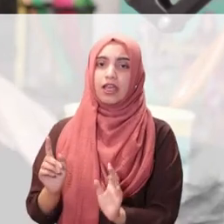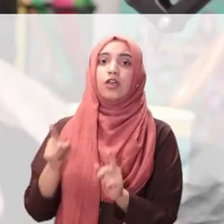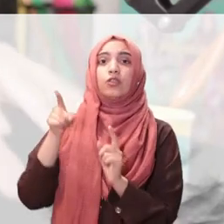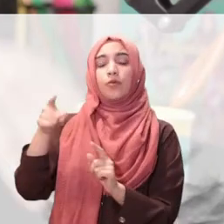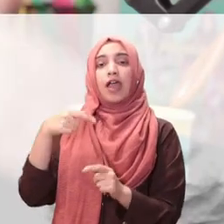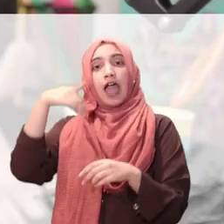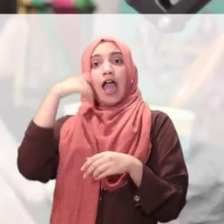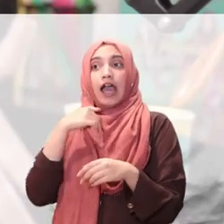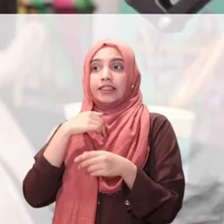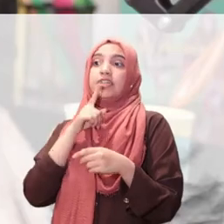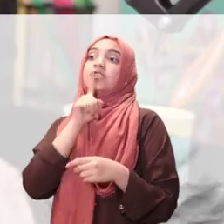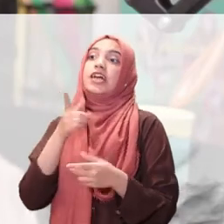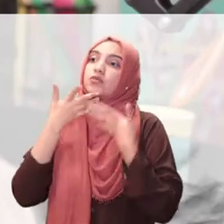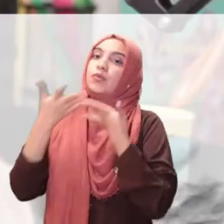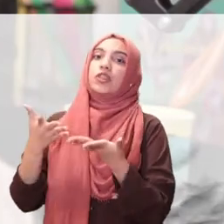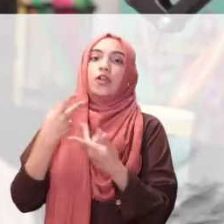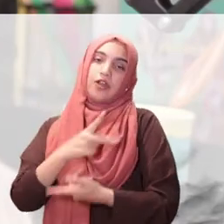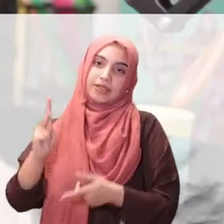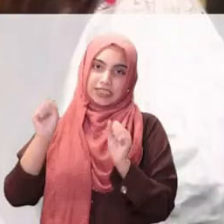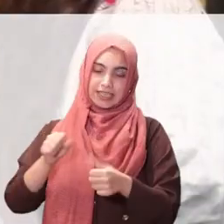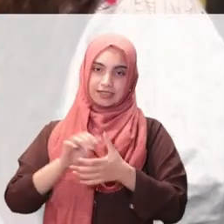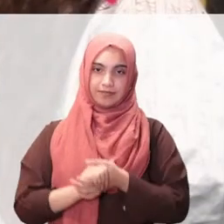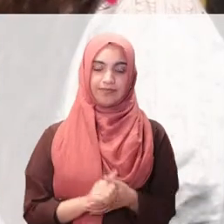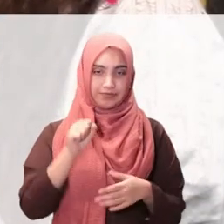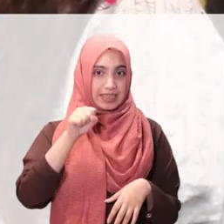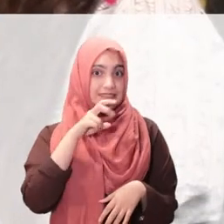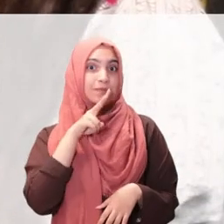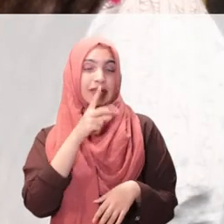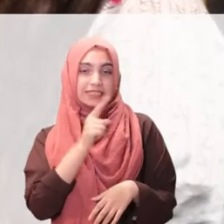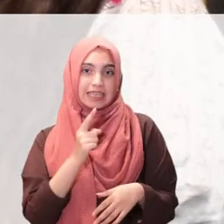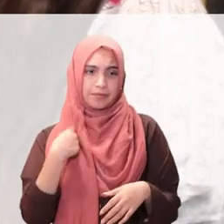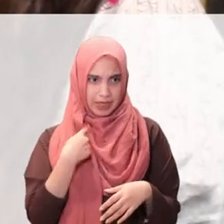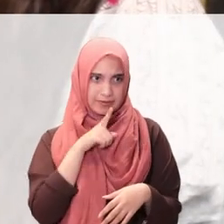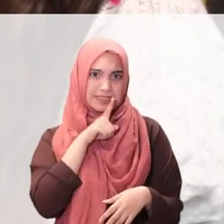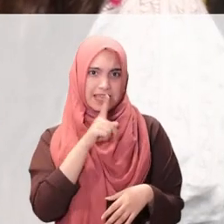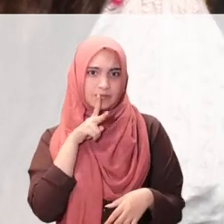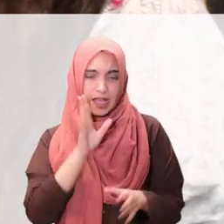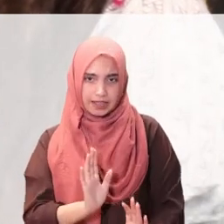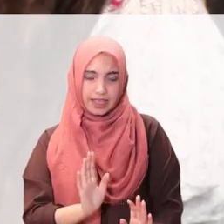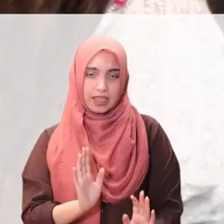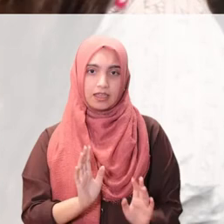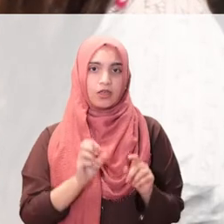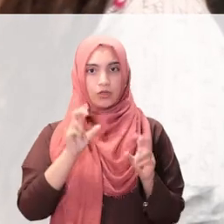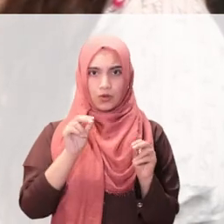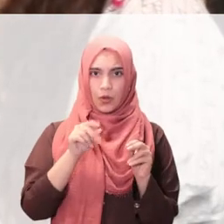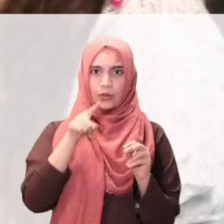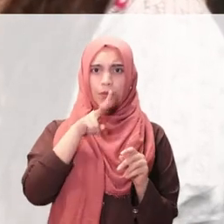व्हाट व्हाट इज द मीनिंग ऑफ व्हाट यू